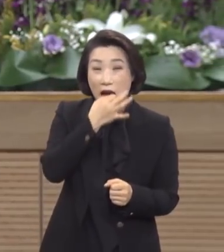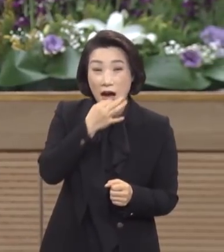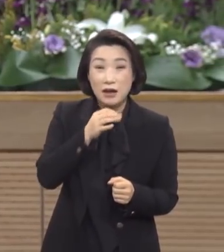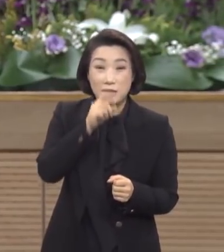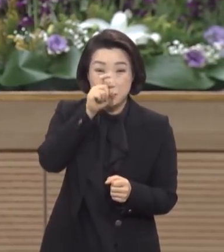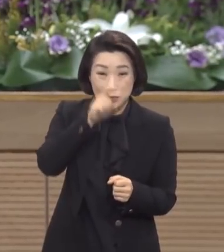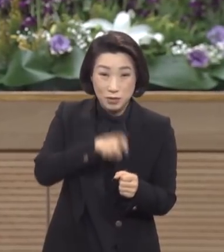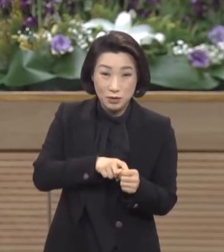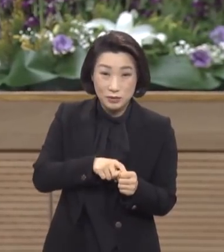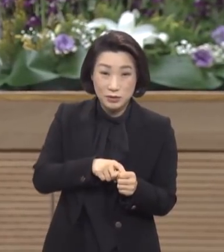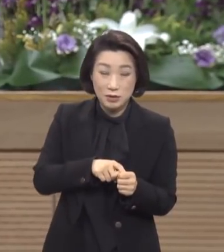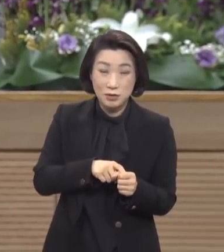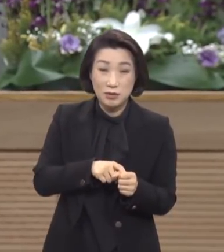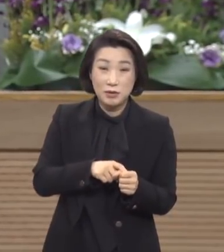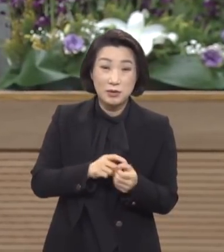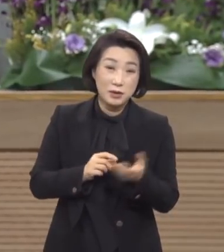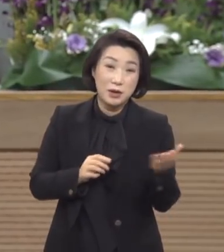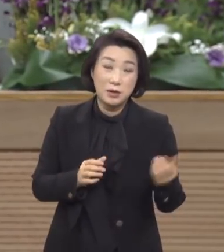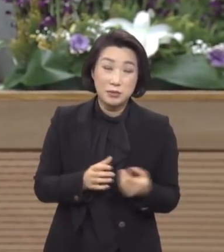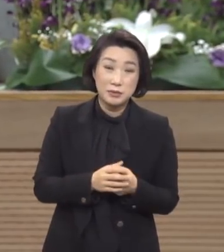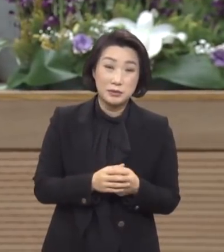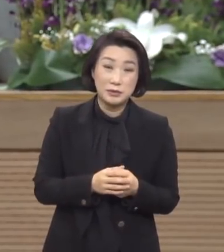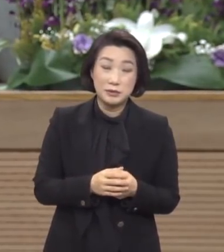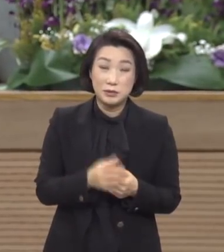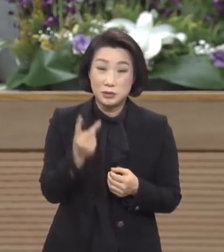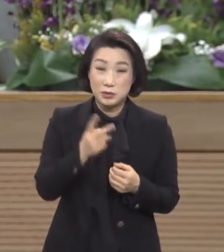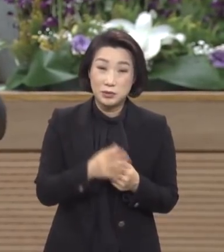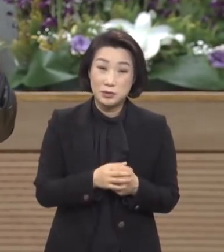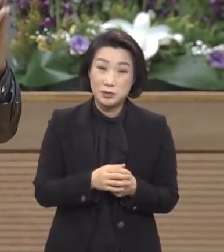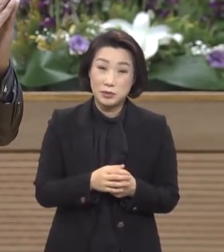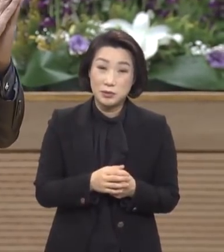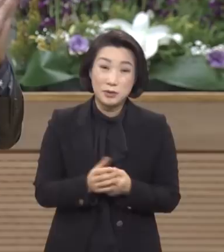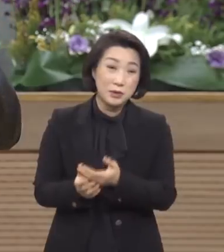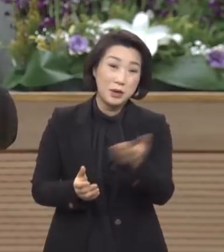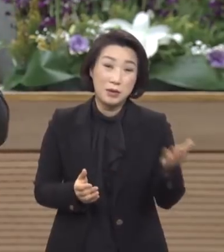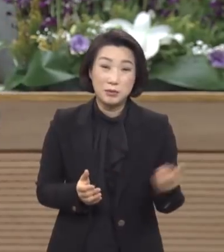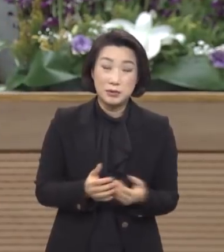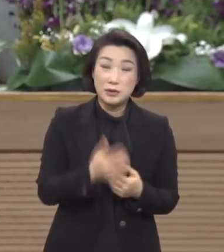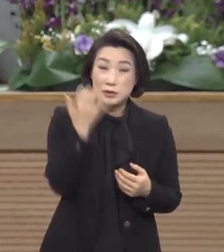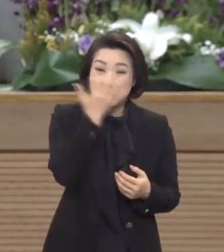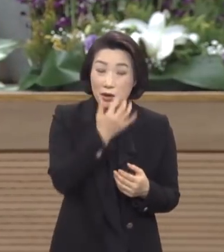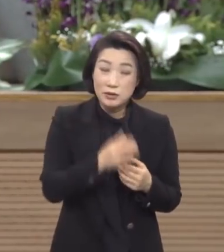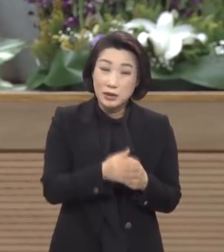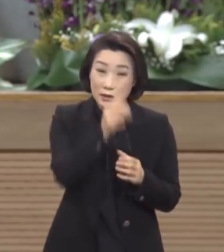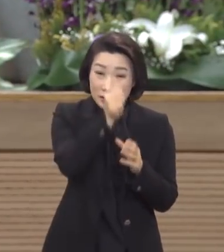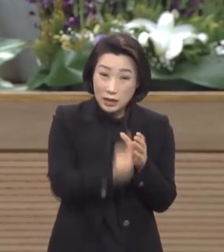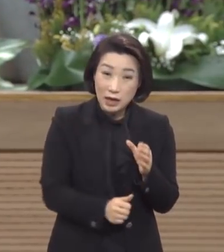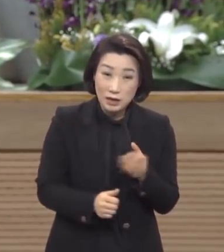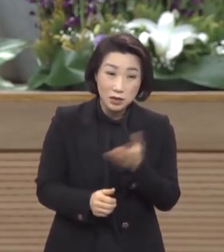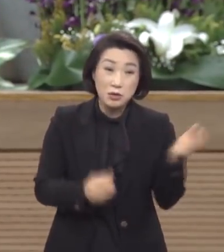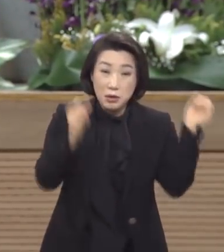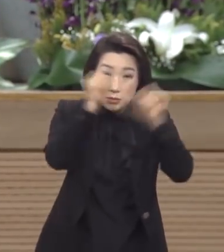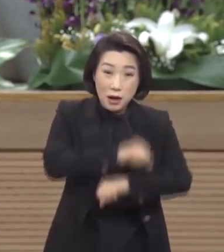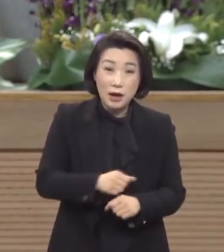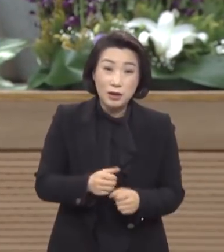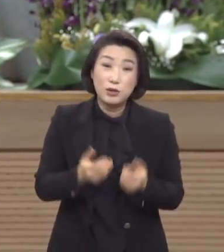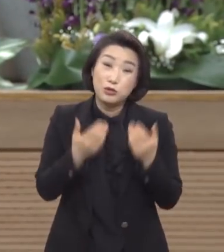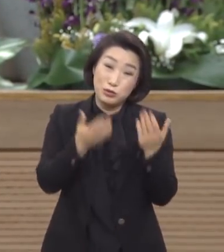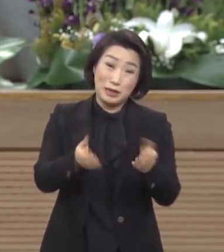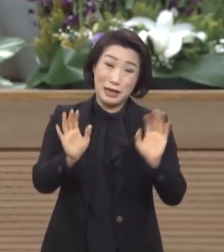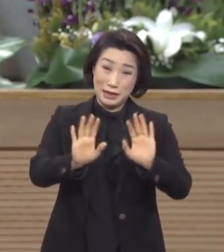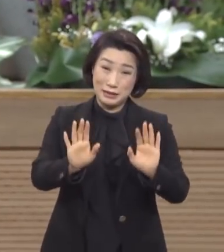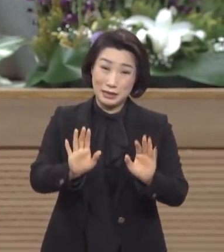성욕으로 발전해서 그리고 여러분들이 성적인 타락을 통해서 망하라고 준 게